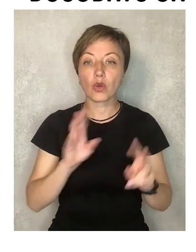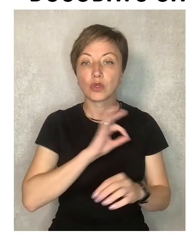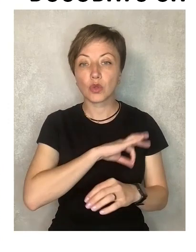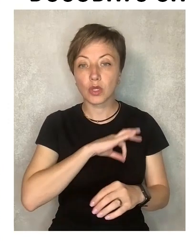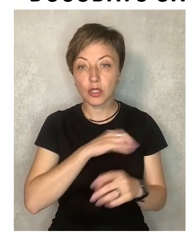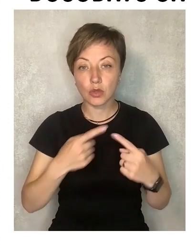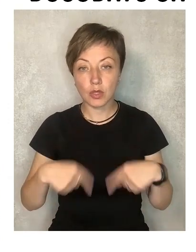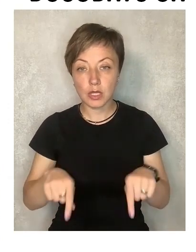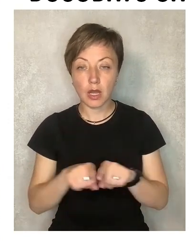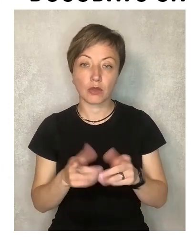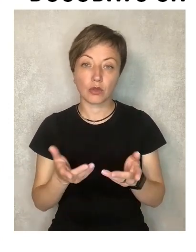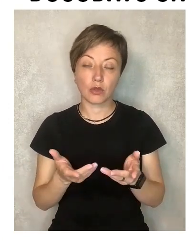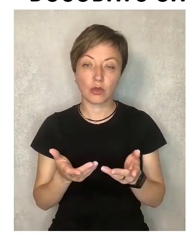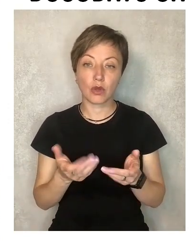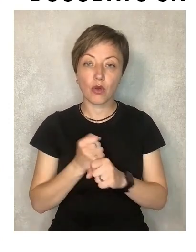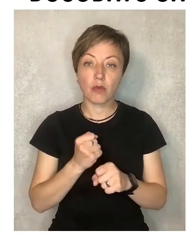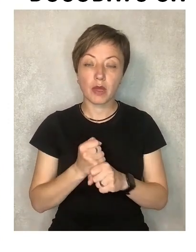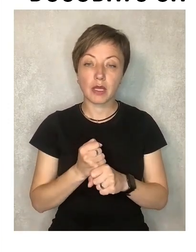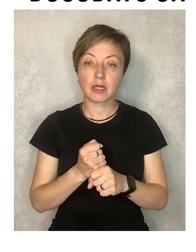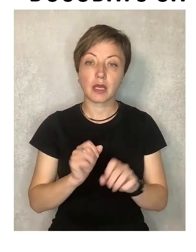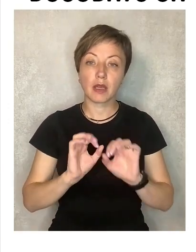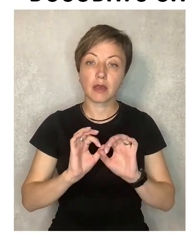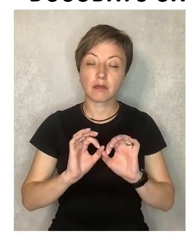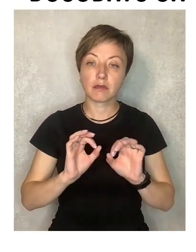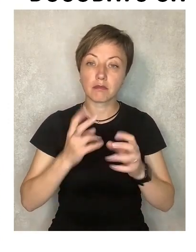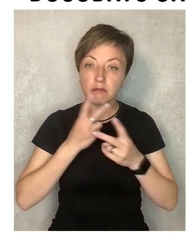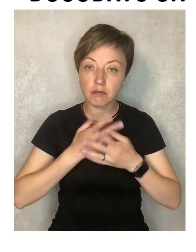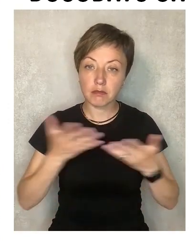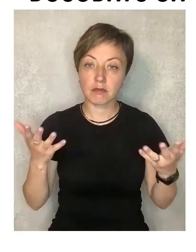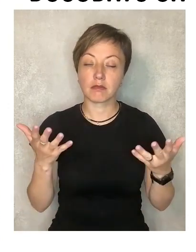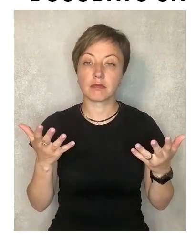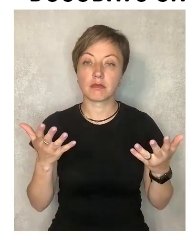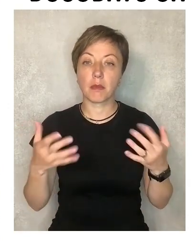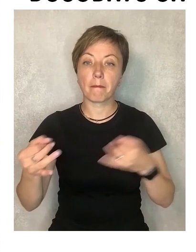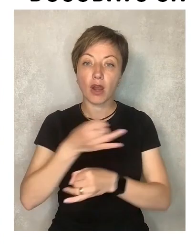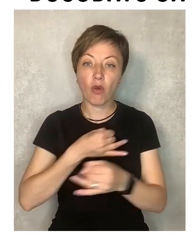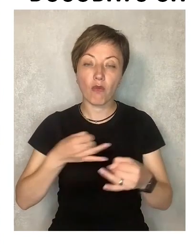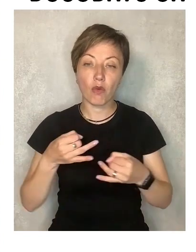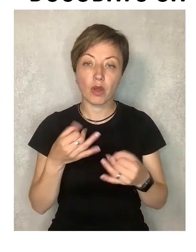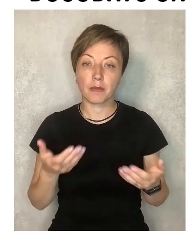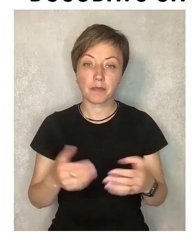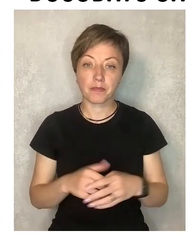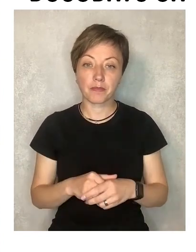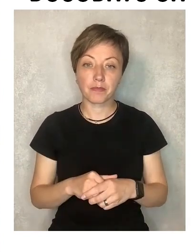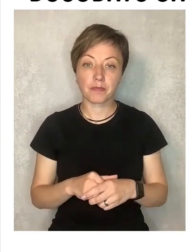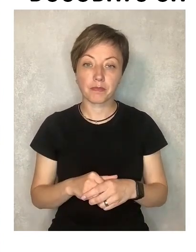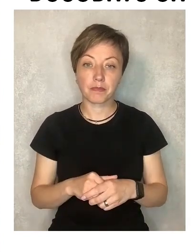сектору, там робити медіацію, якісь там переговори, ну, тобто, не знаю,